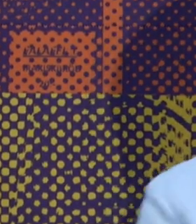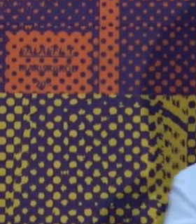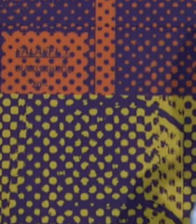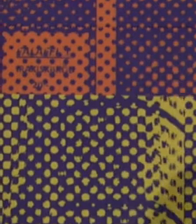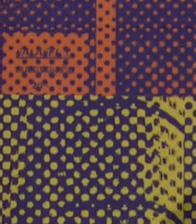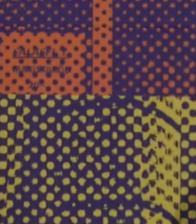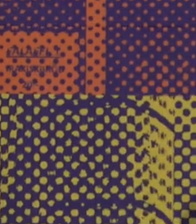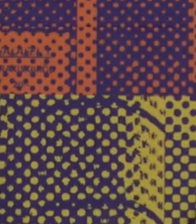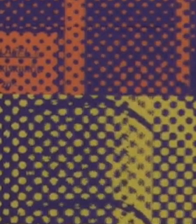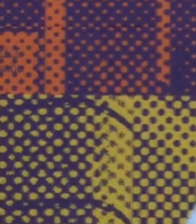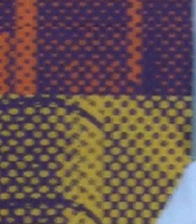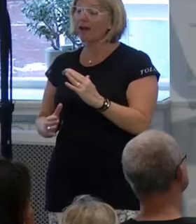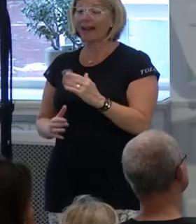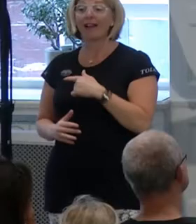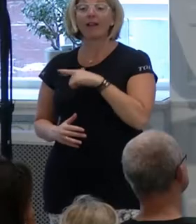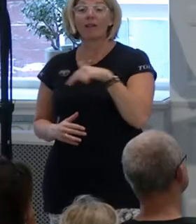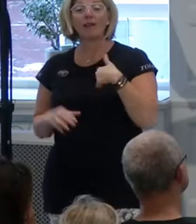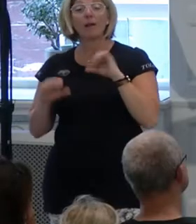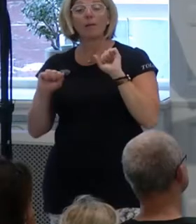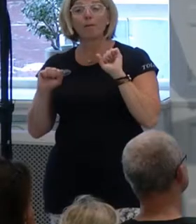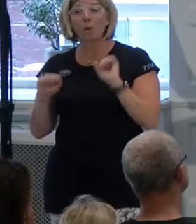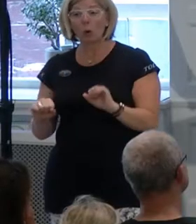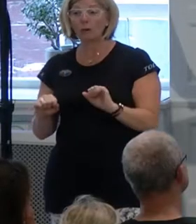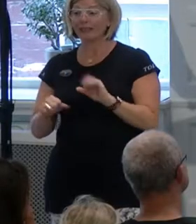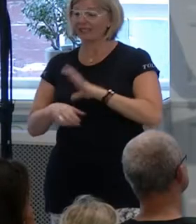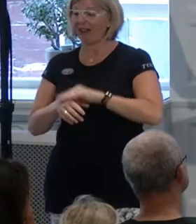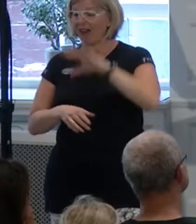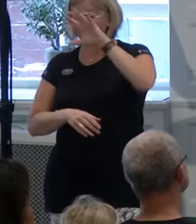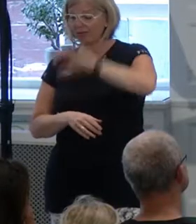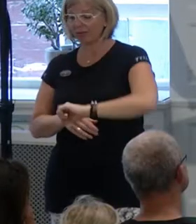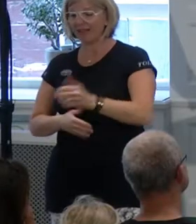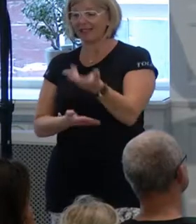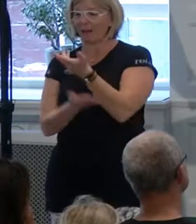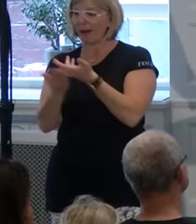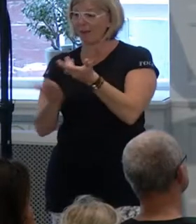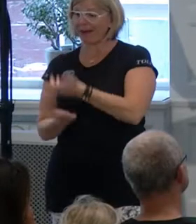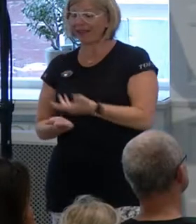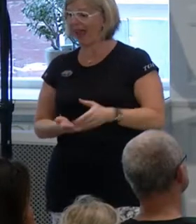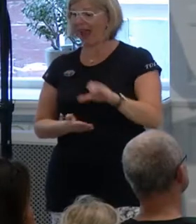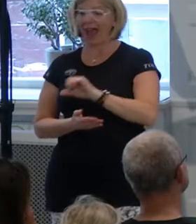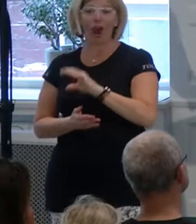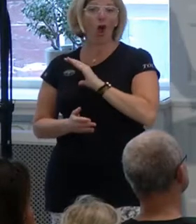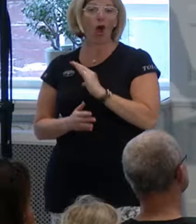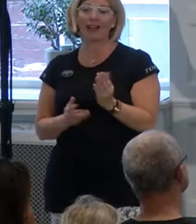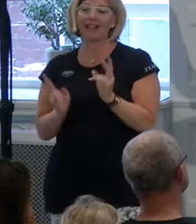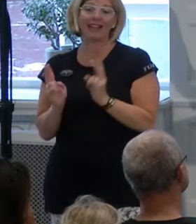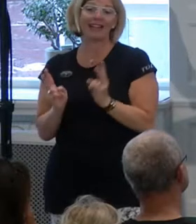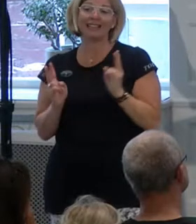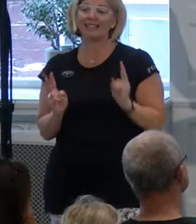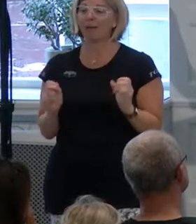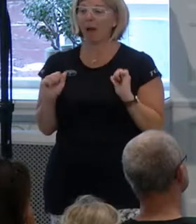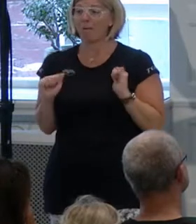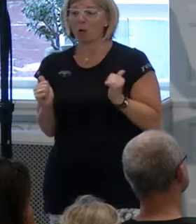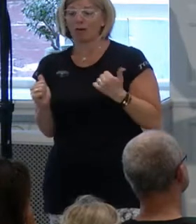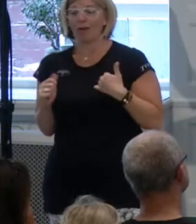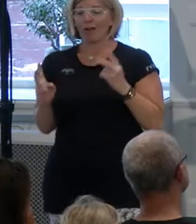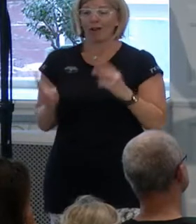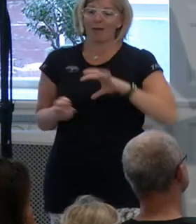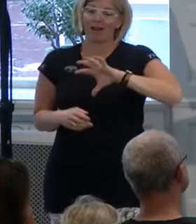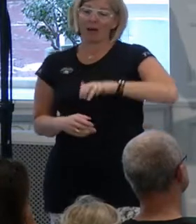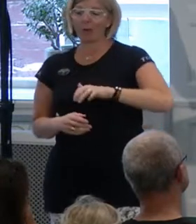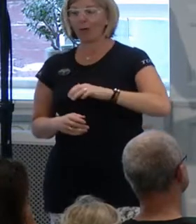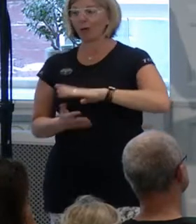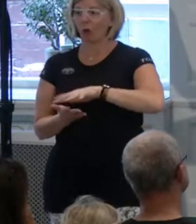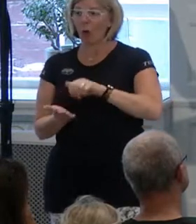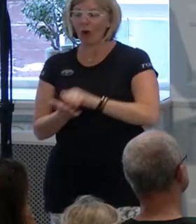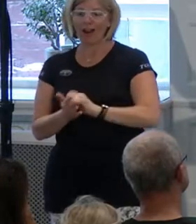att vi måste ju samarbeta över landet. Alla har ju inte lika mycket muskler som Region Skåne eller Västra Götaland